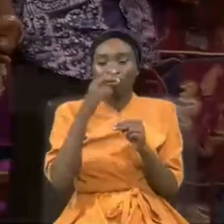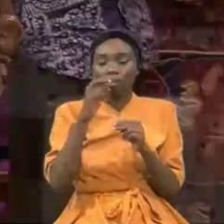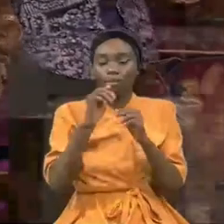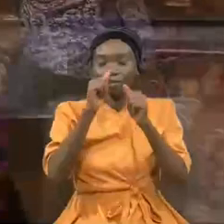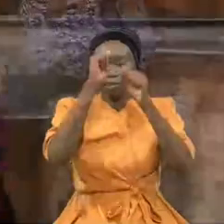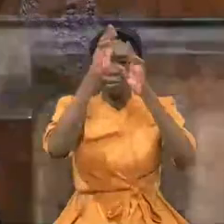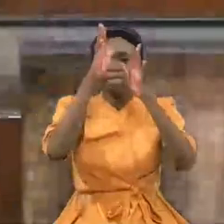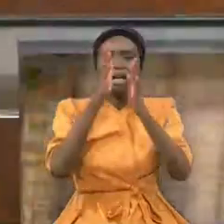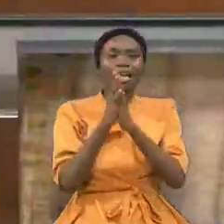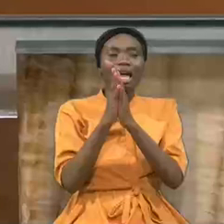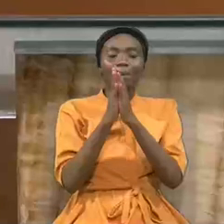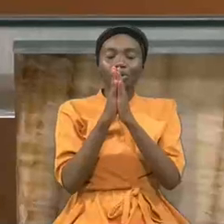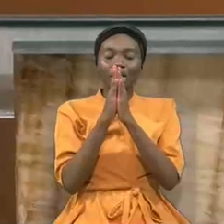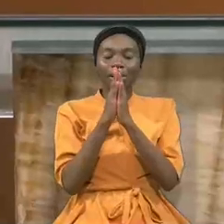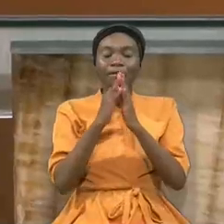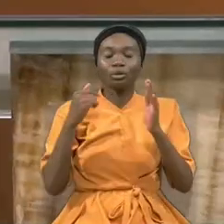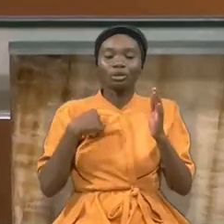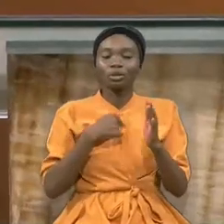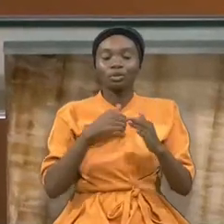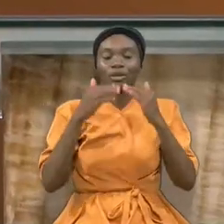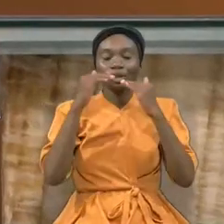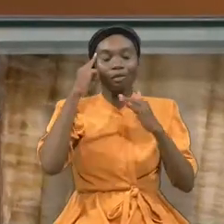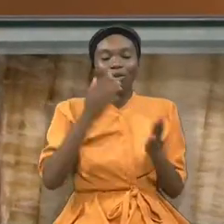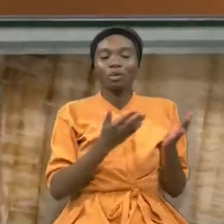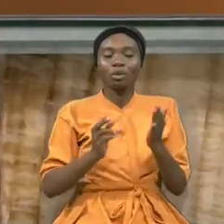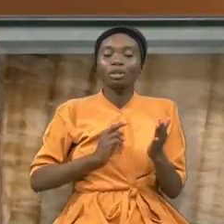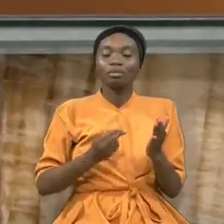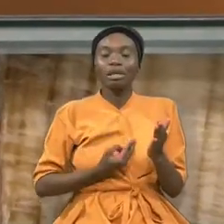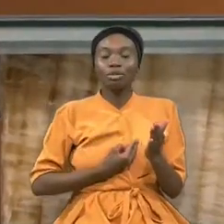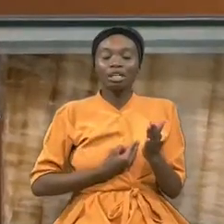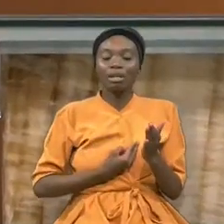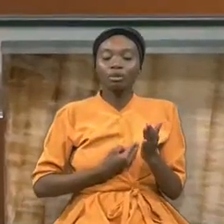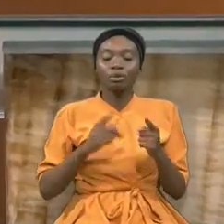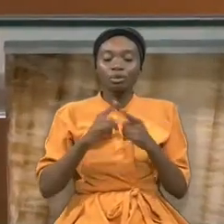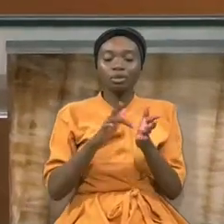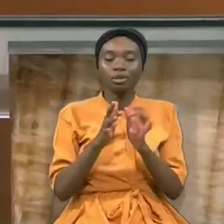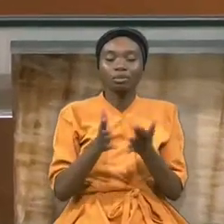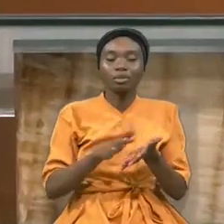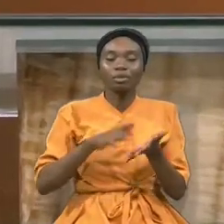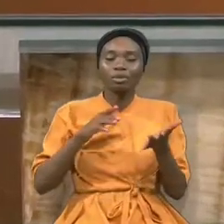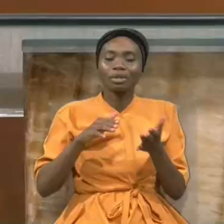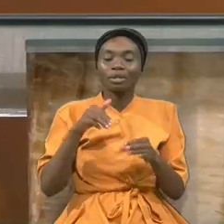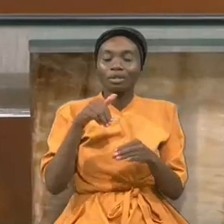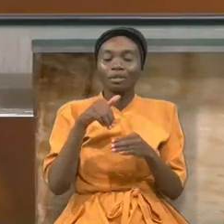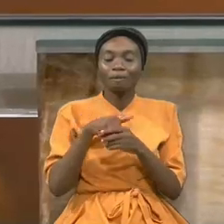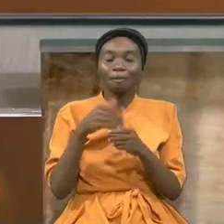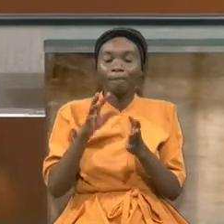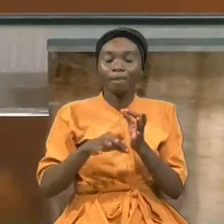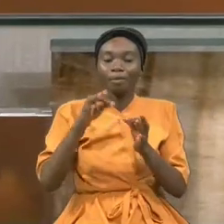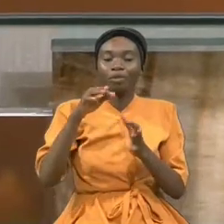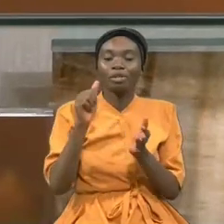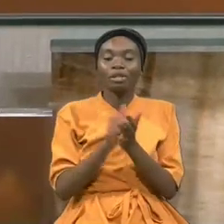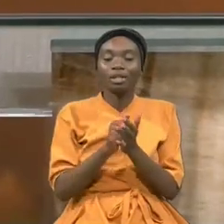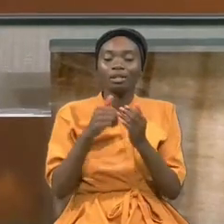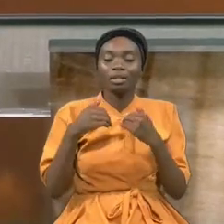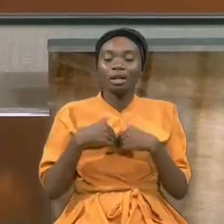Père, nous te remercions de nous avoir amenés à l'étude biblique. C'est ton esprit qui